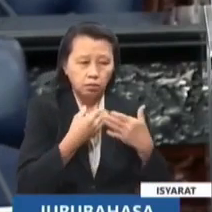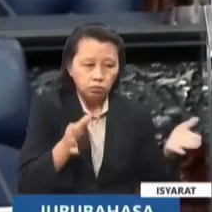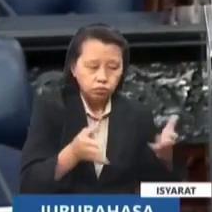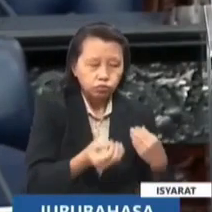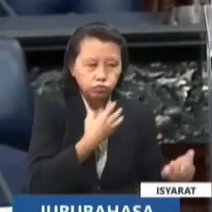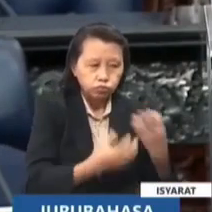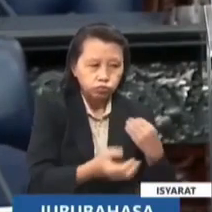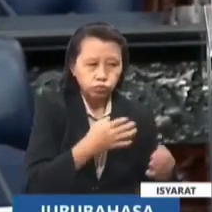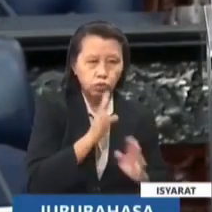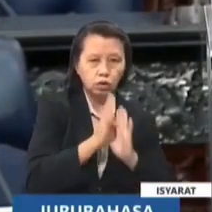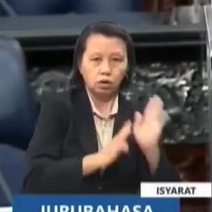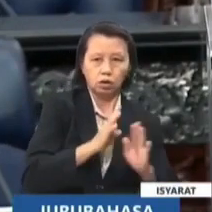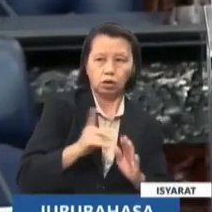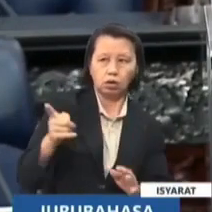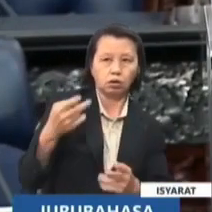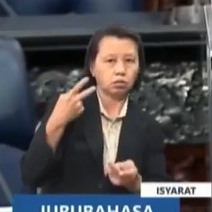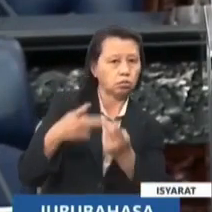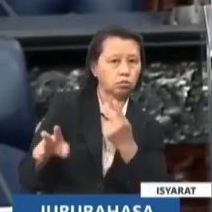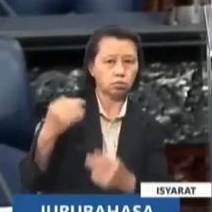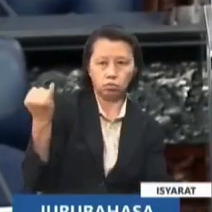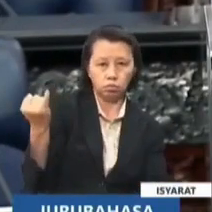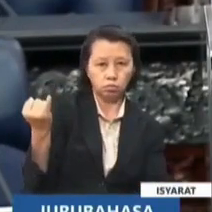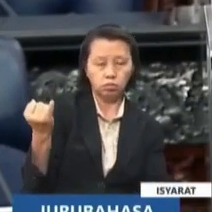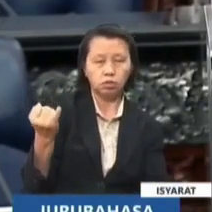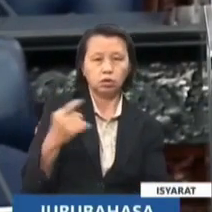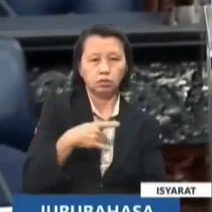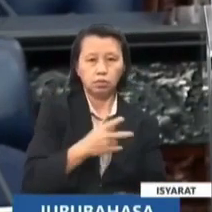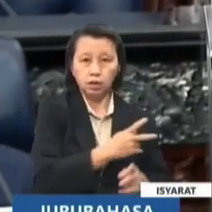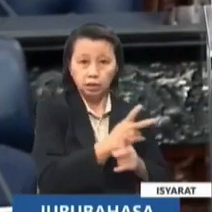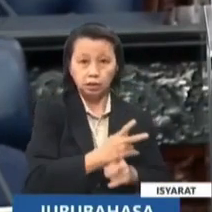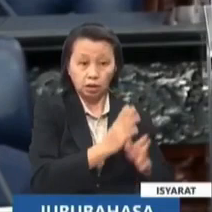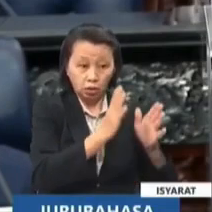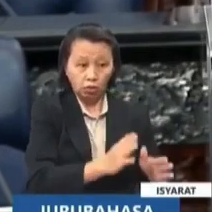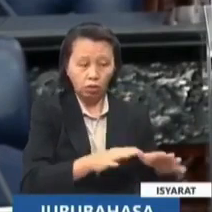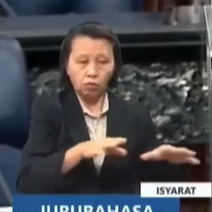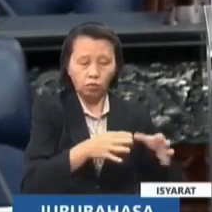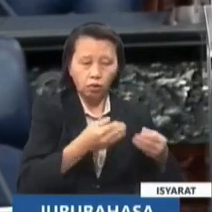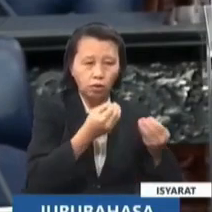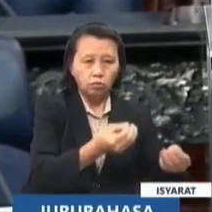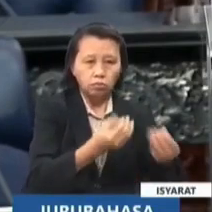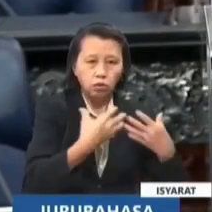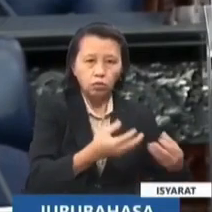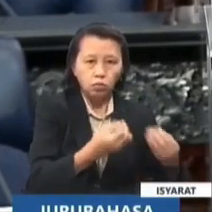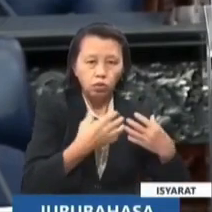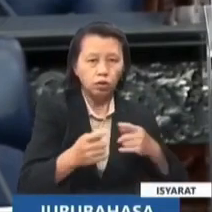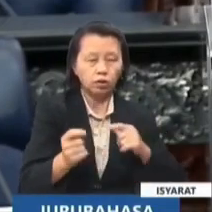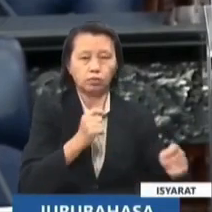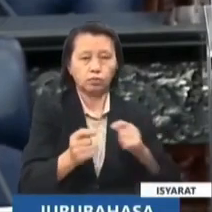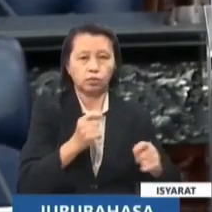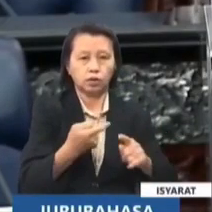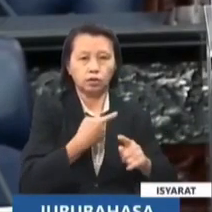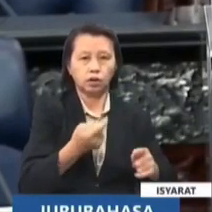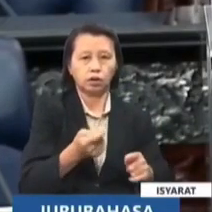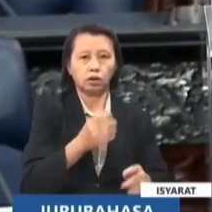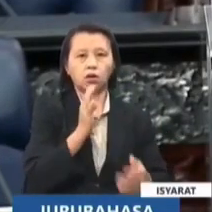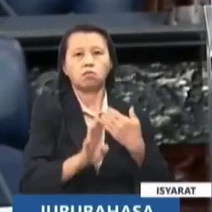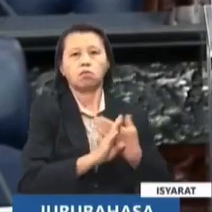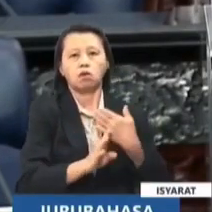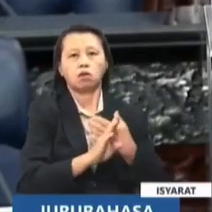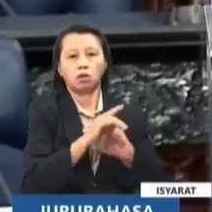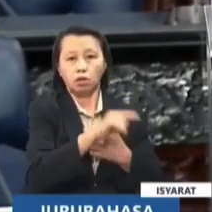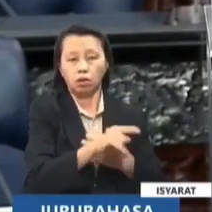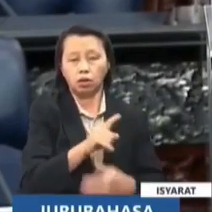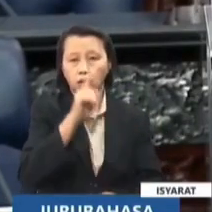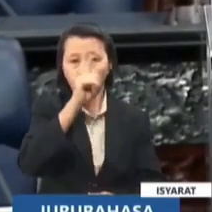pendedahan kelakuan tidak wajar, melindungi orang yang membuat pendedahan daripada tindakan yang memudaratkan